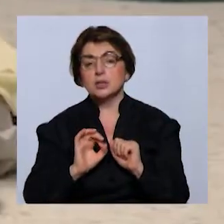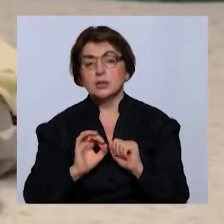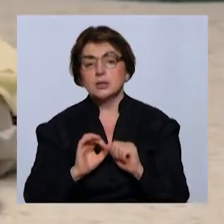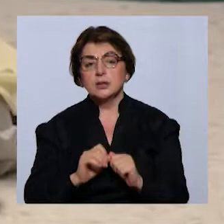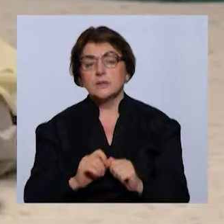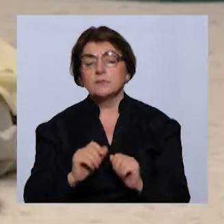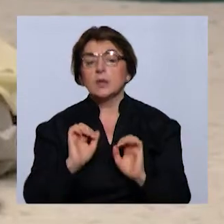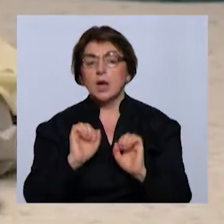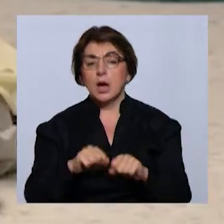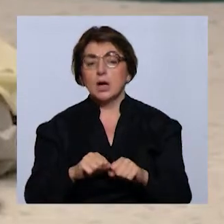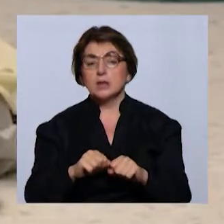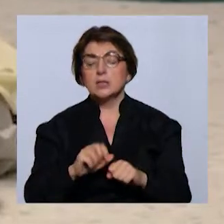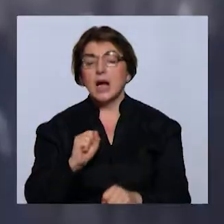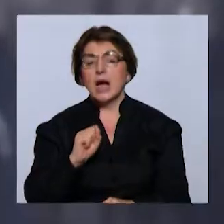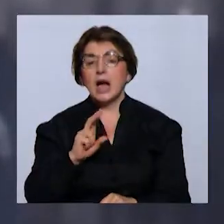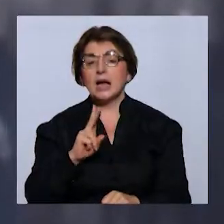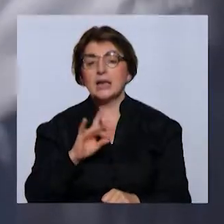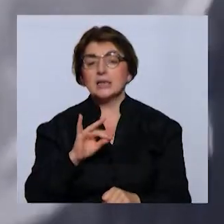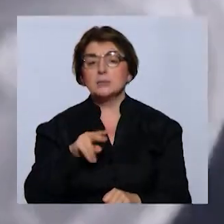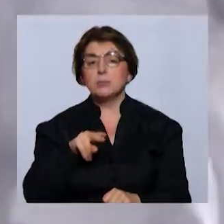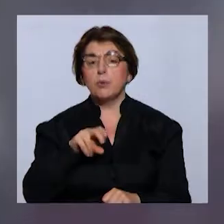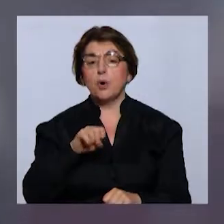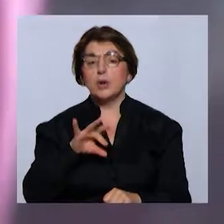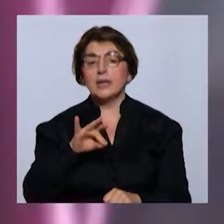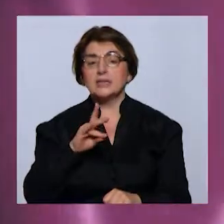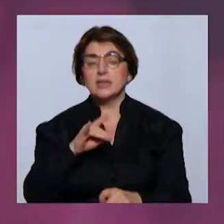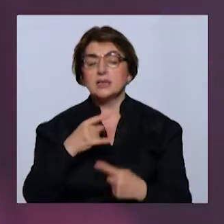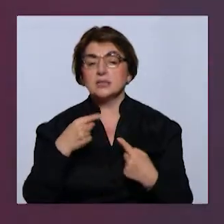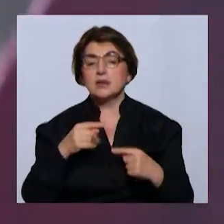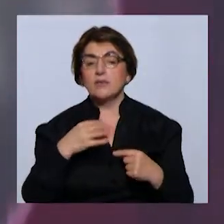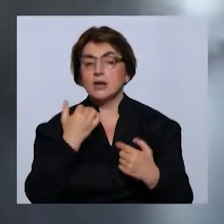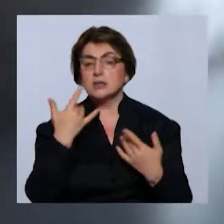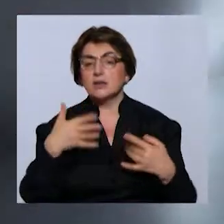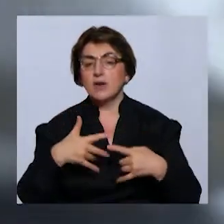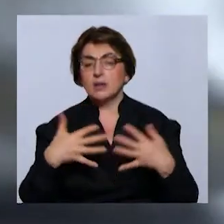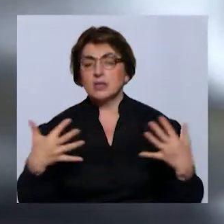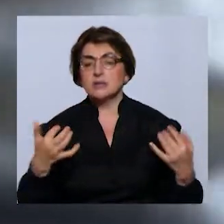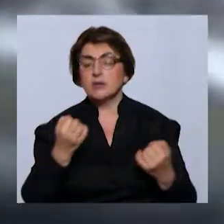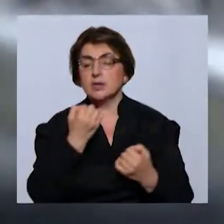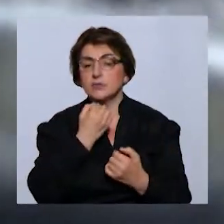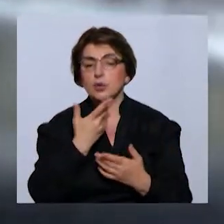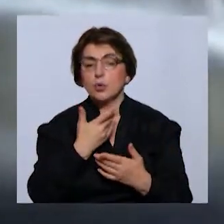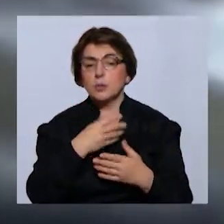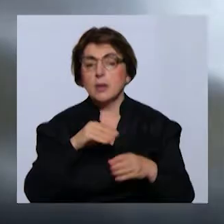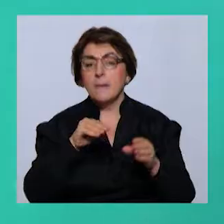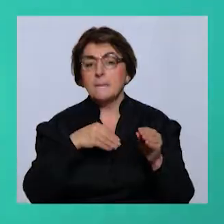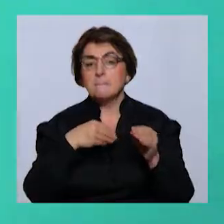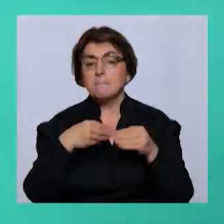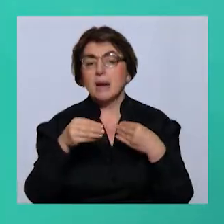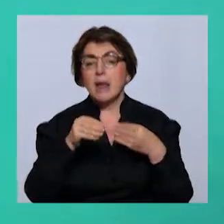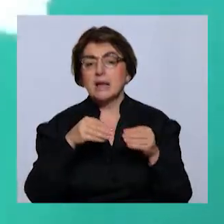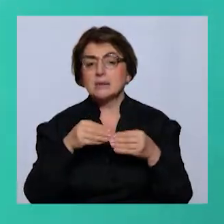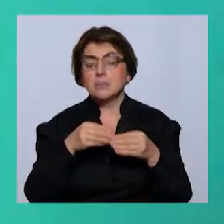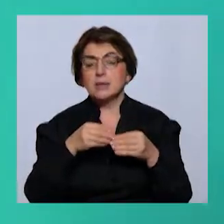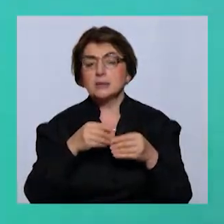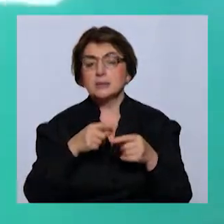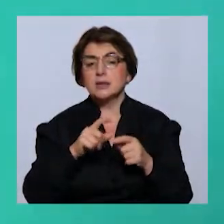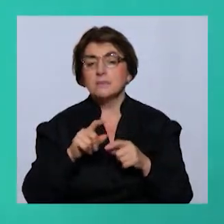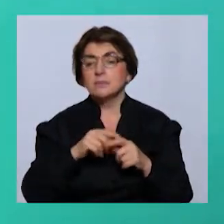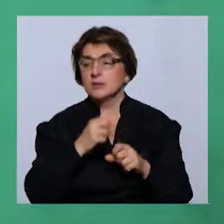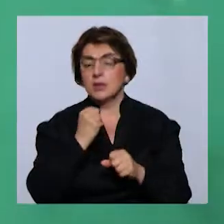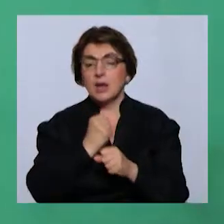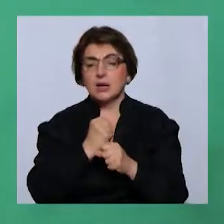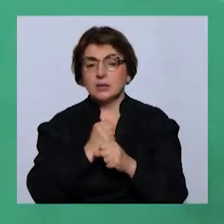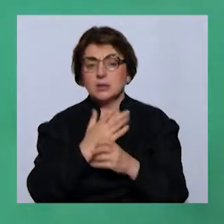60%-ით შეიცავს აკრილს, პოლიესტერელს და სხვა სინთეტიკურ ბოჭკოებს, რომელიც პლასტიკატის ანუ ნაწარმებია